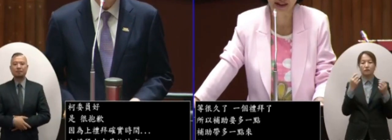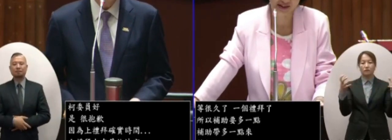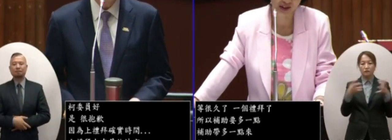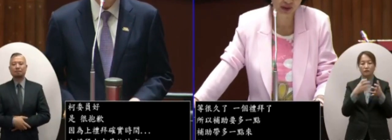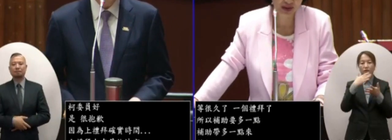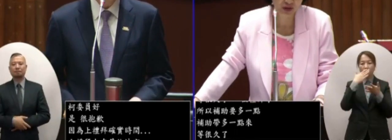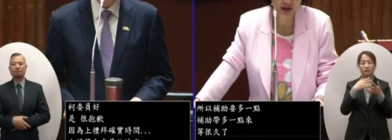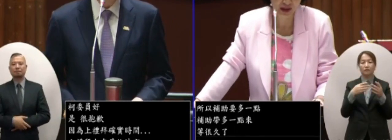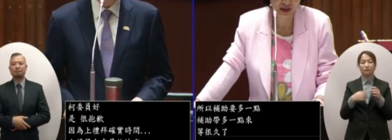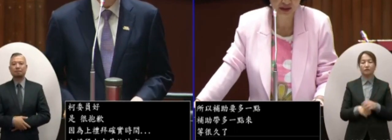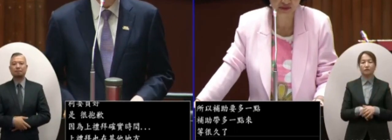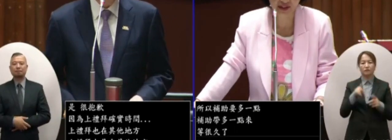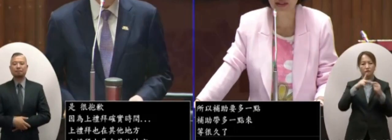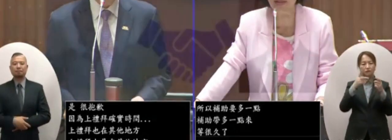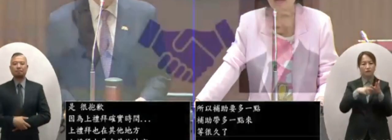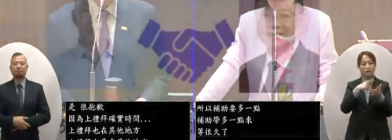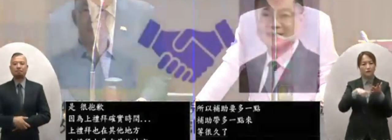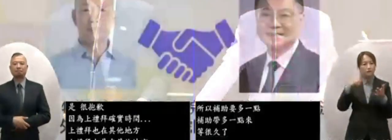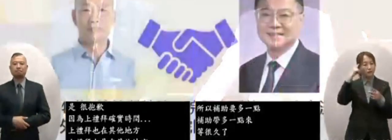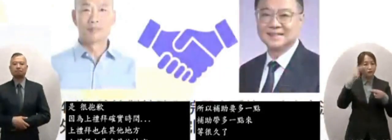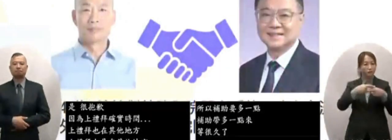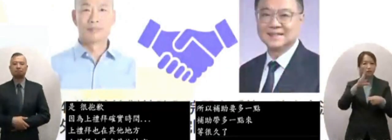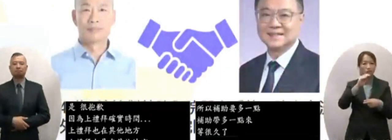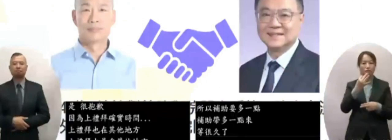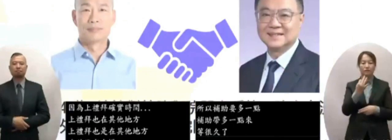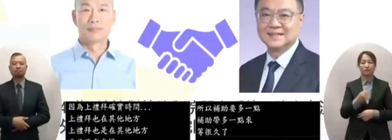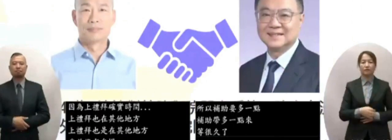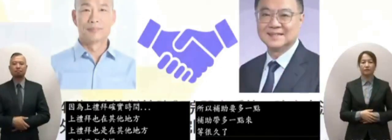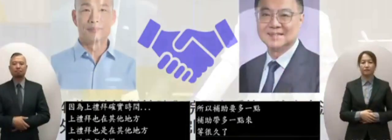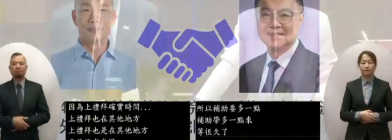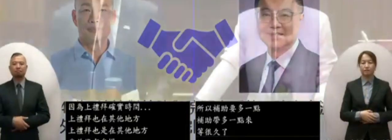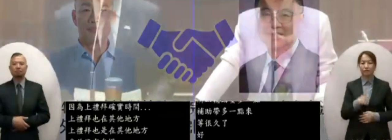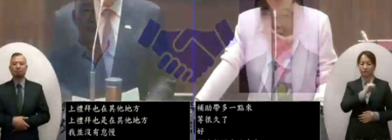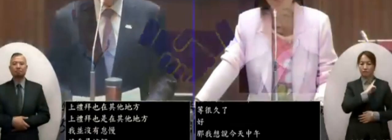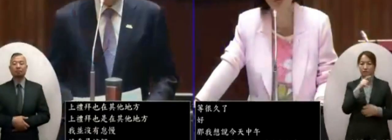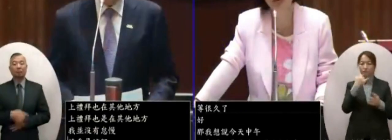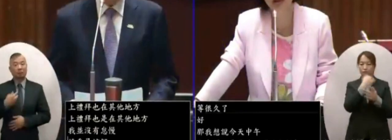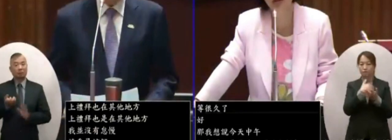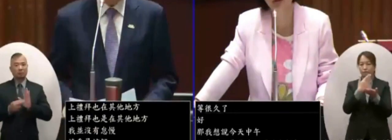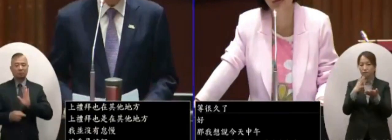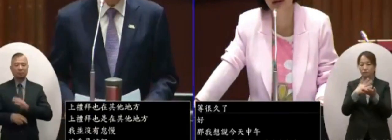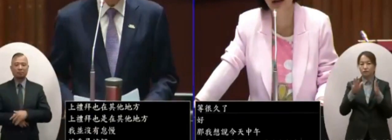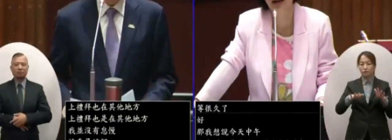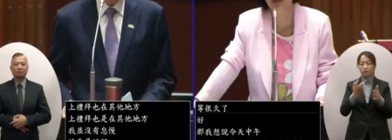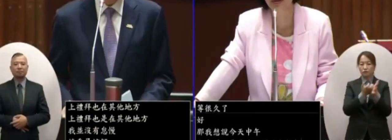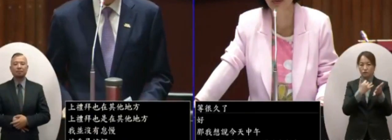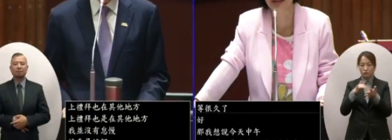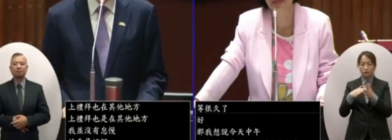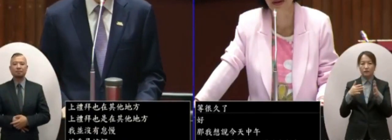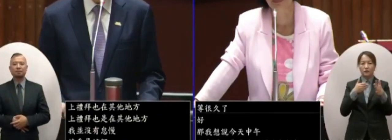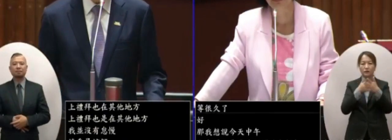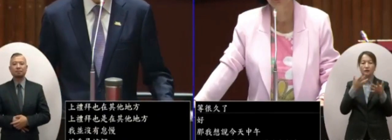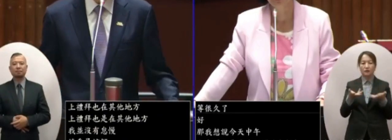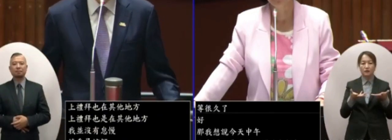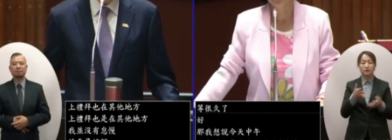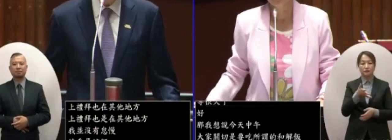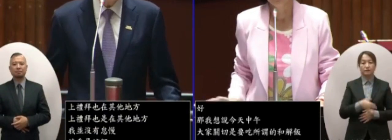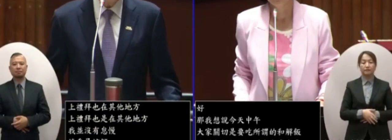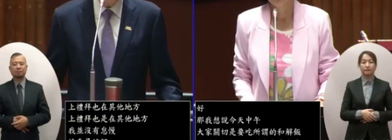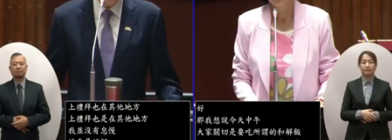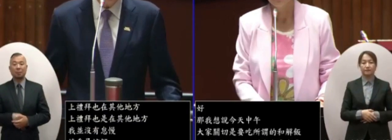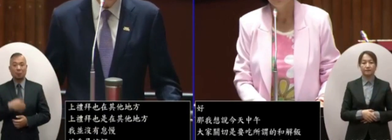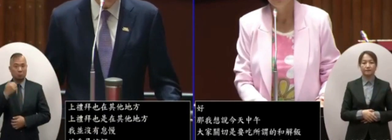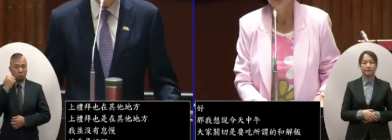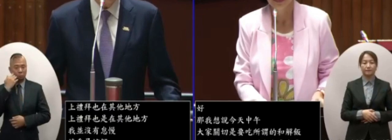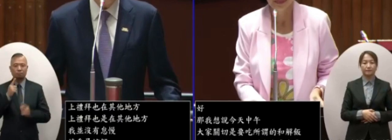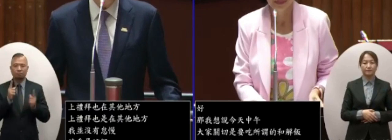些和解饭的信心到底有多少？你觉得可以解决我们目前预算卡关的问题吗？ 只要对国家未来有信